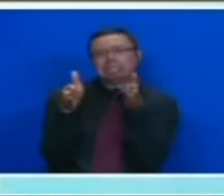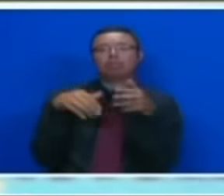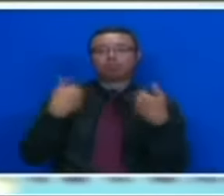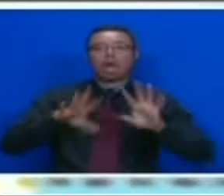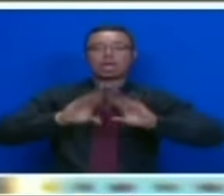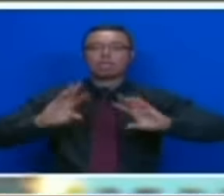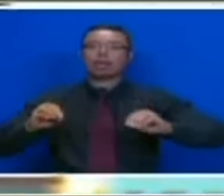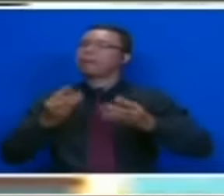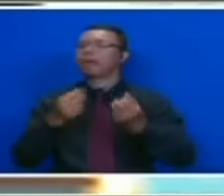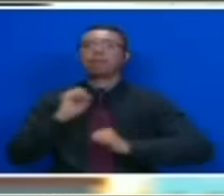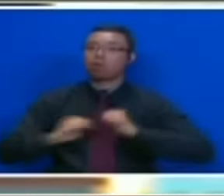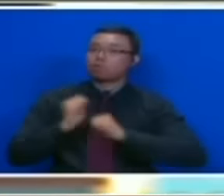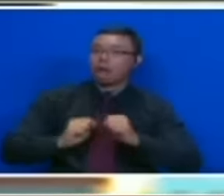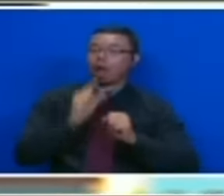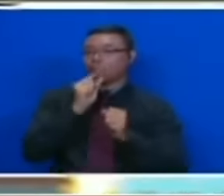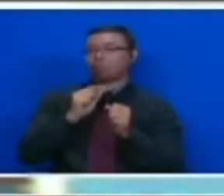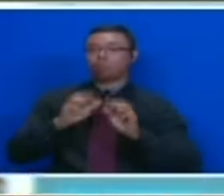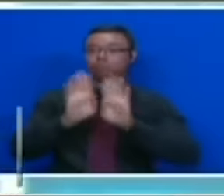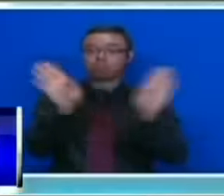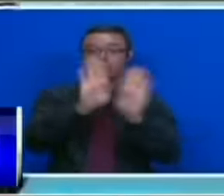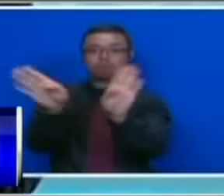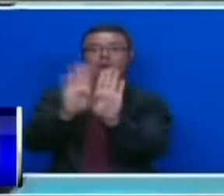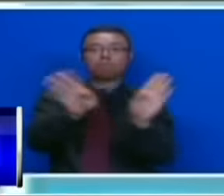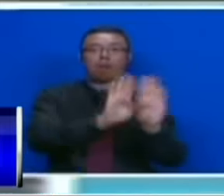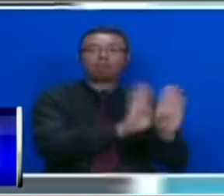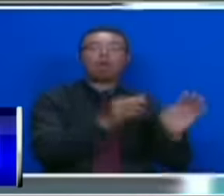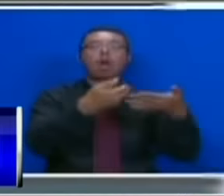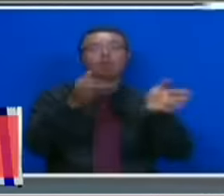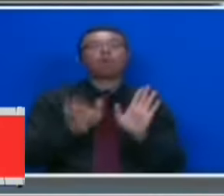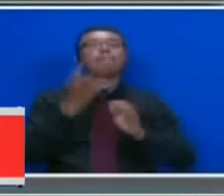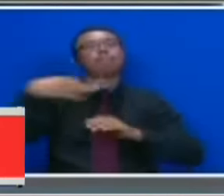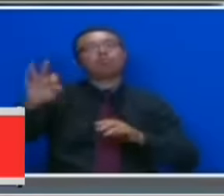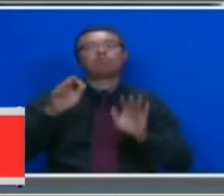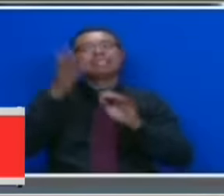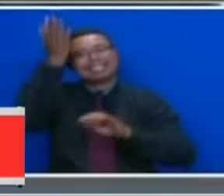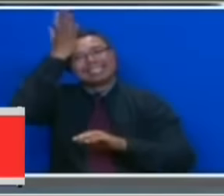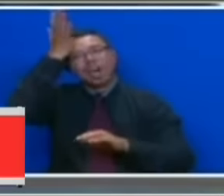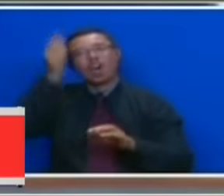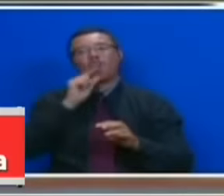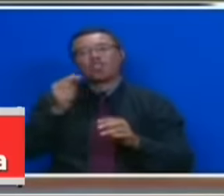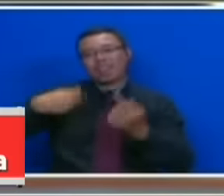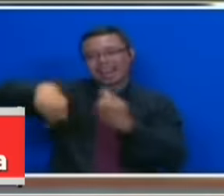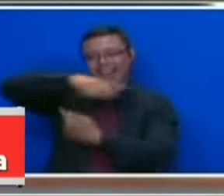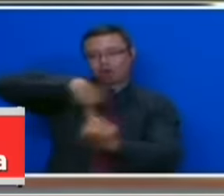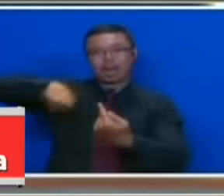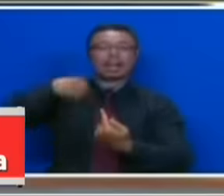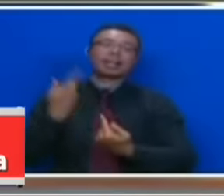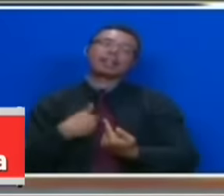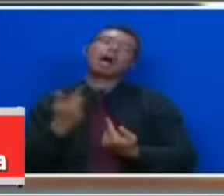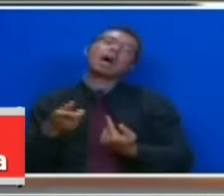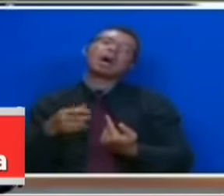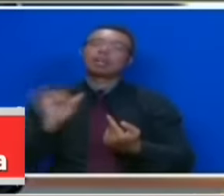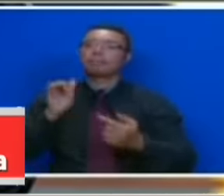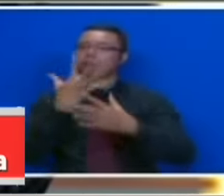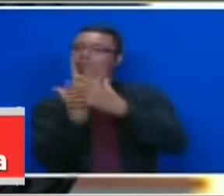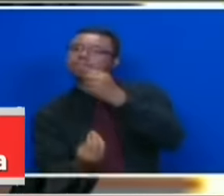dilakukan beberapa upaya untuk semakin membuka ruang-ruang terbuka hijau selain untuk lingkungan kita